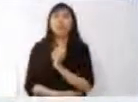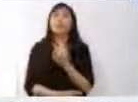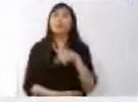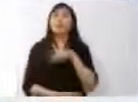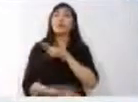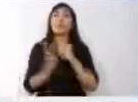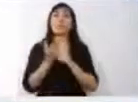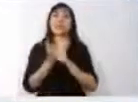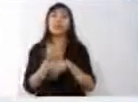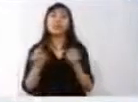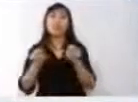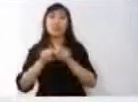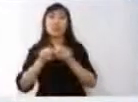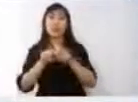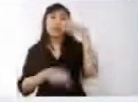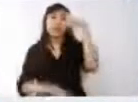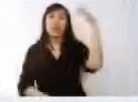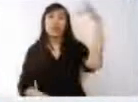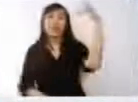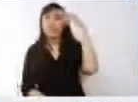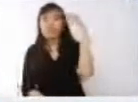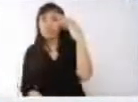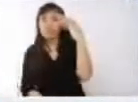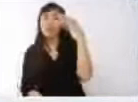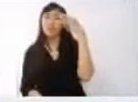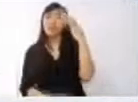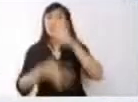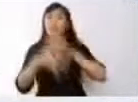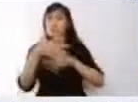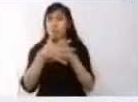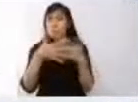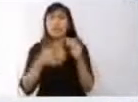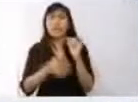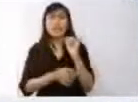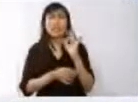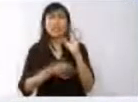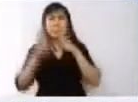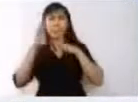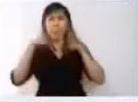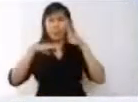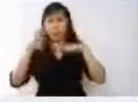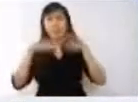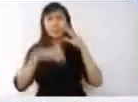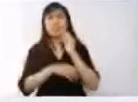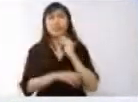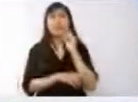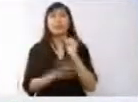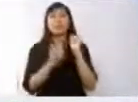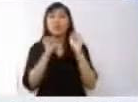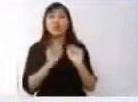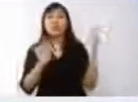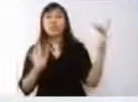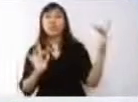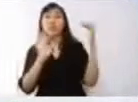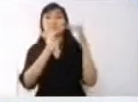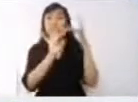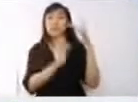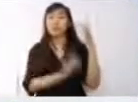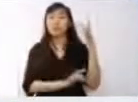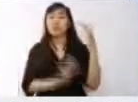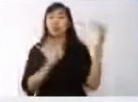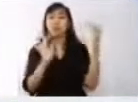sino-sino at gaano katagal lamang sila papayagang manatili? At ano rin po yung proseso na